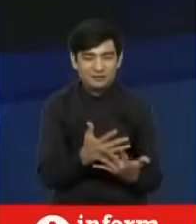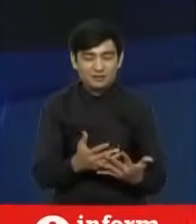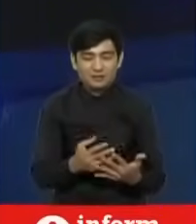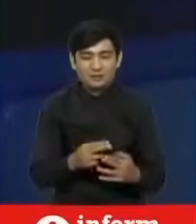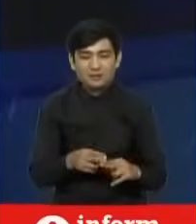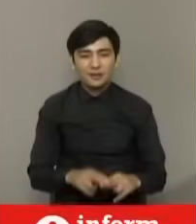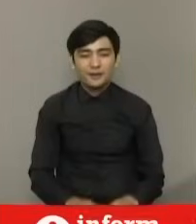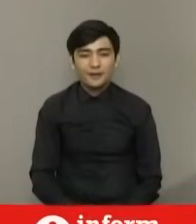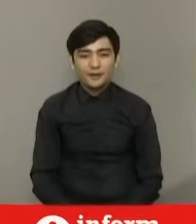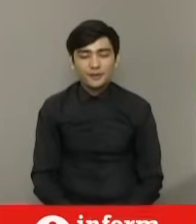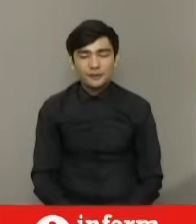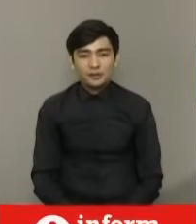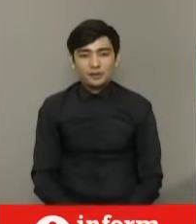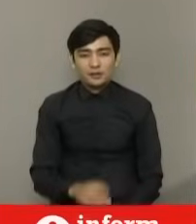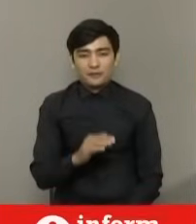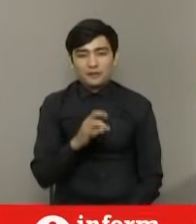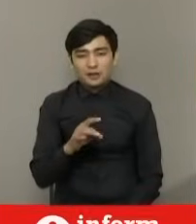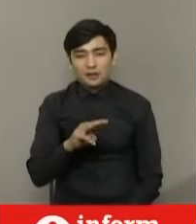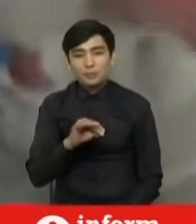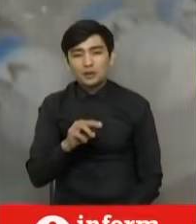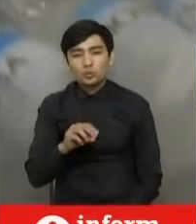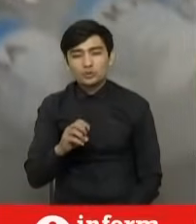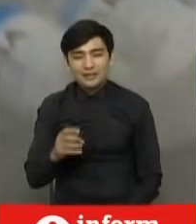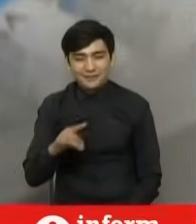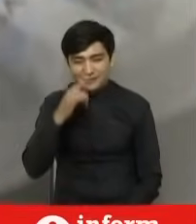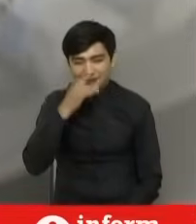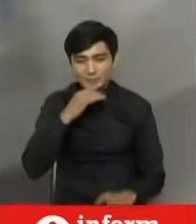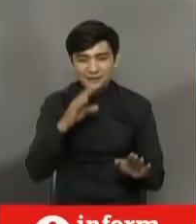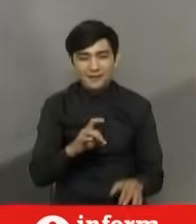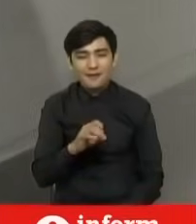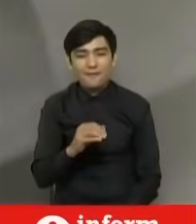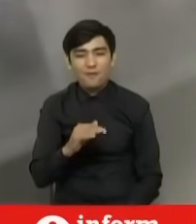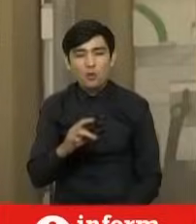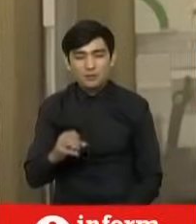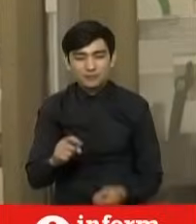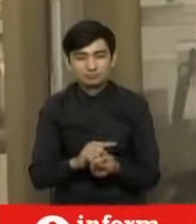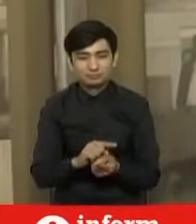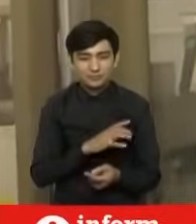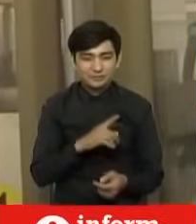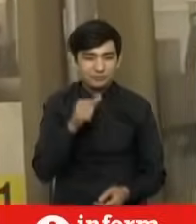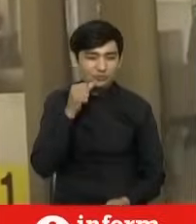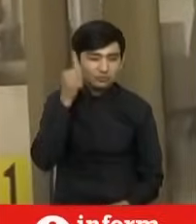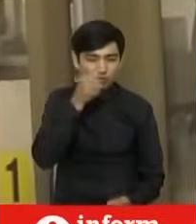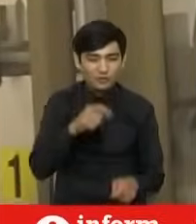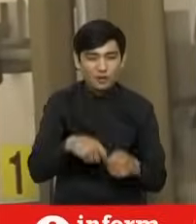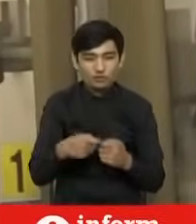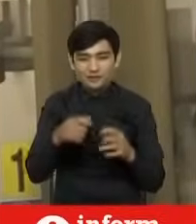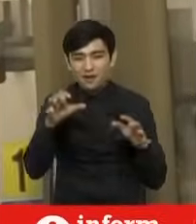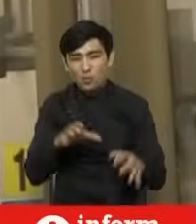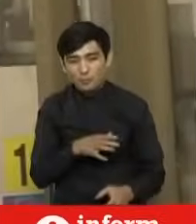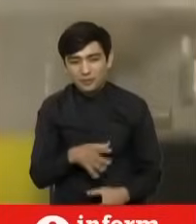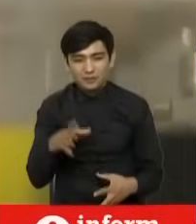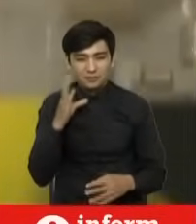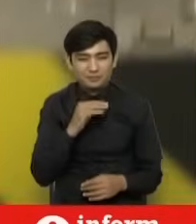подробностями. Фарминдустрия Казахстана давно нуждается в реформах. Только за прошлый год за нарушение норм законодательства в сфере